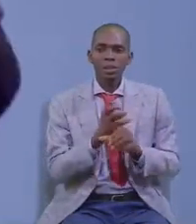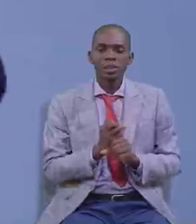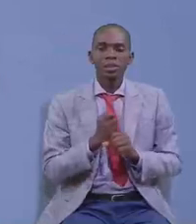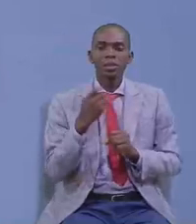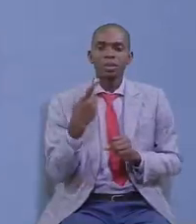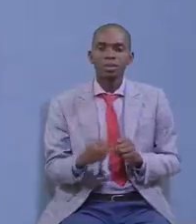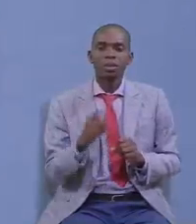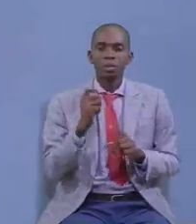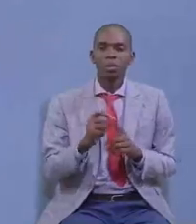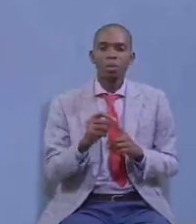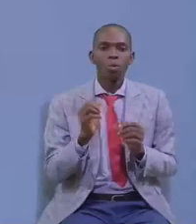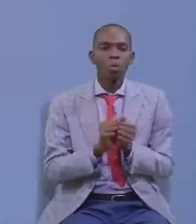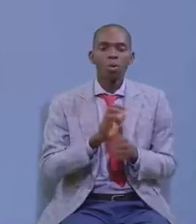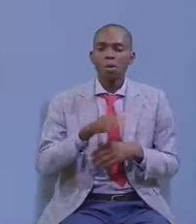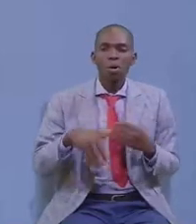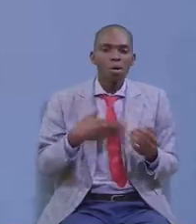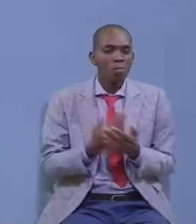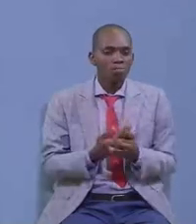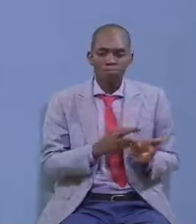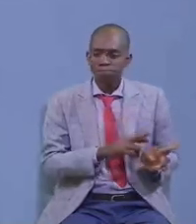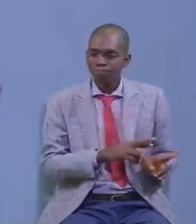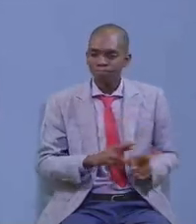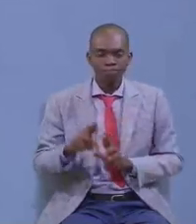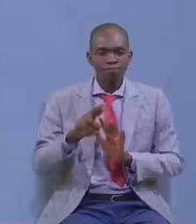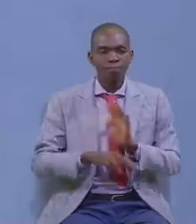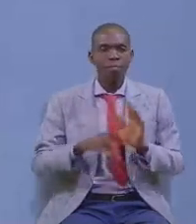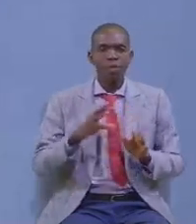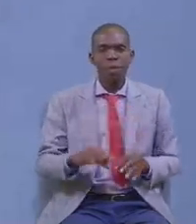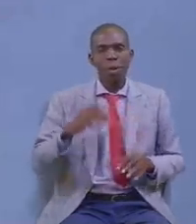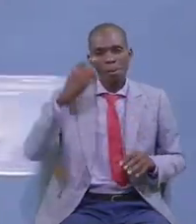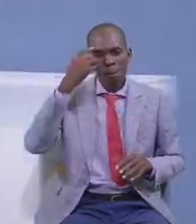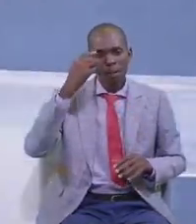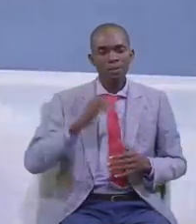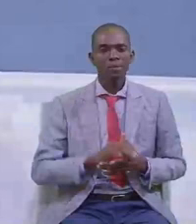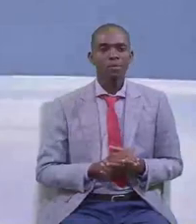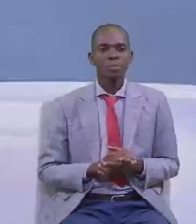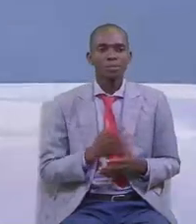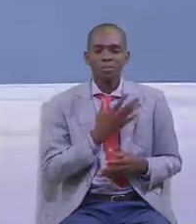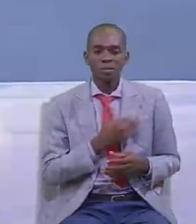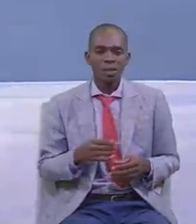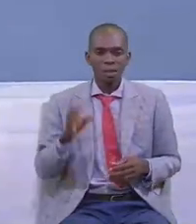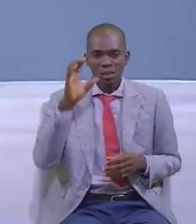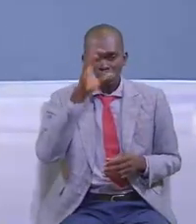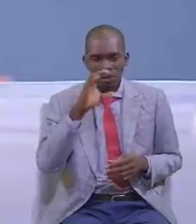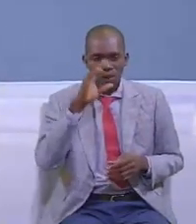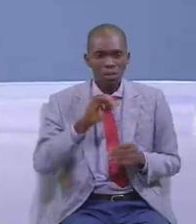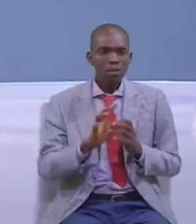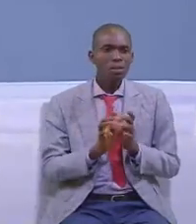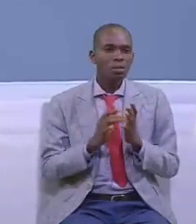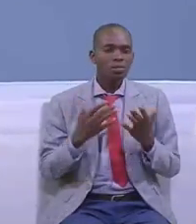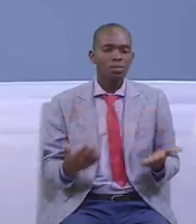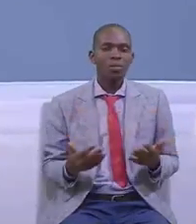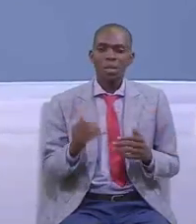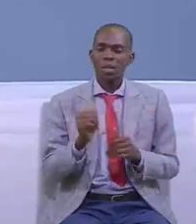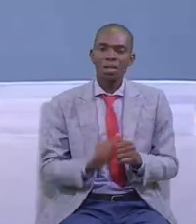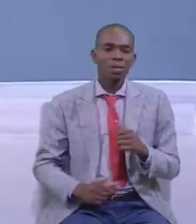Ils recevaient la parole avec toute la diligence, avec beaucoup d'empressement. Et ils examinaient les Écritures chaque